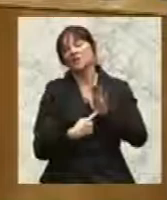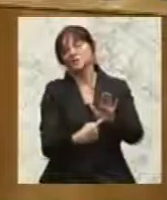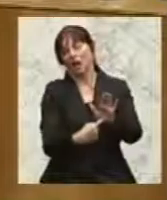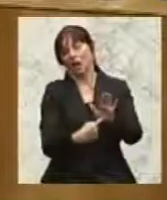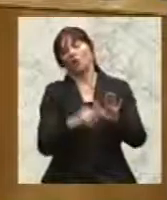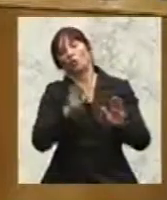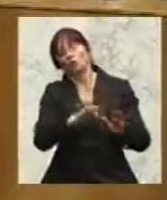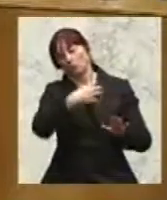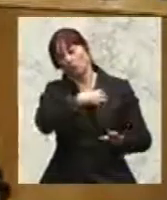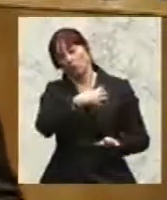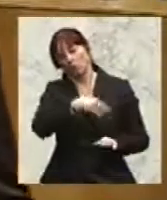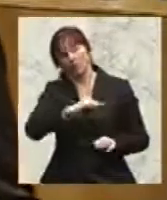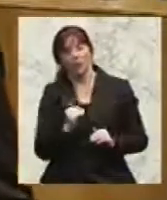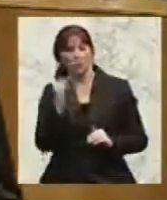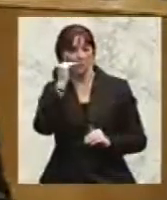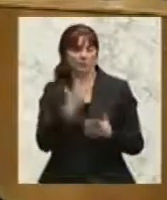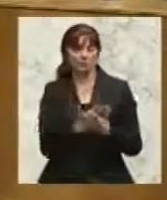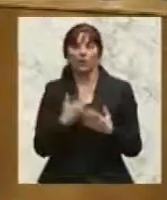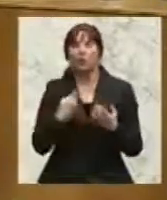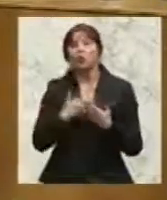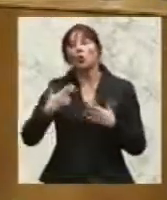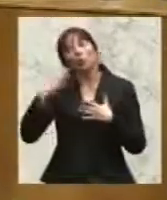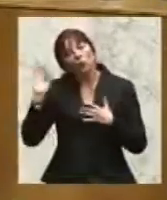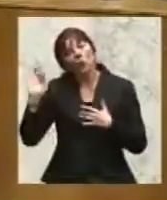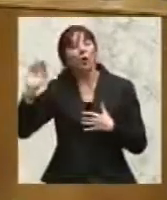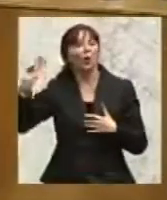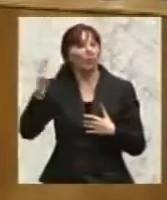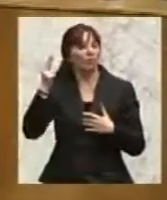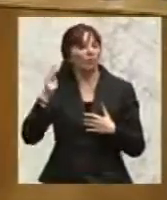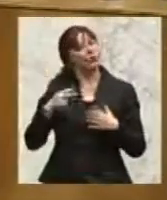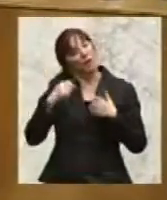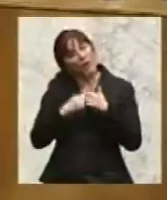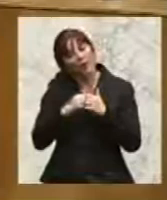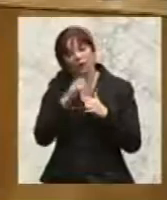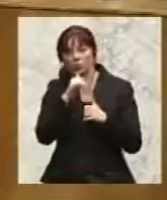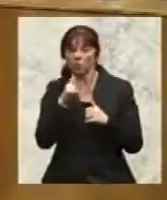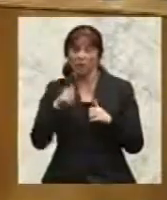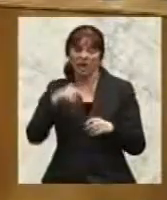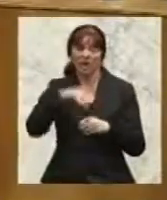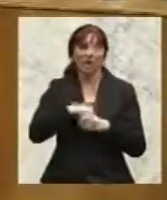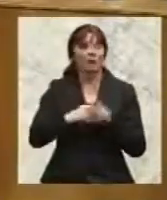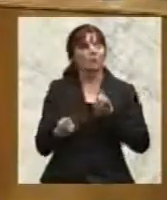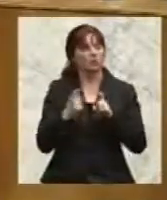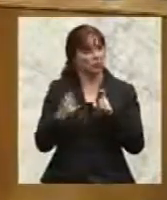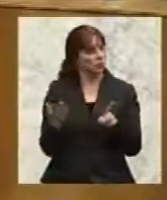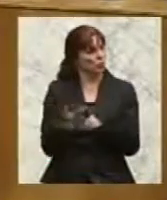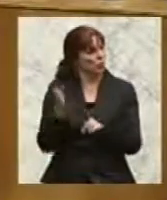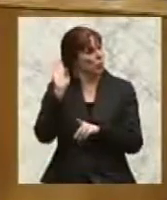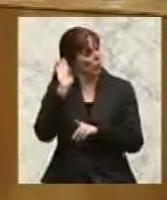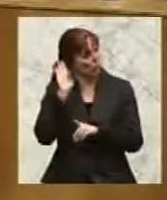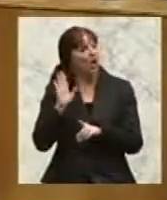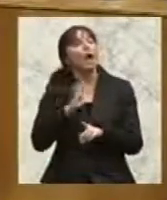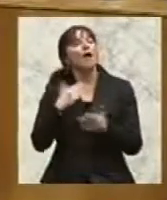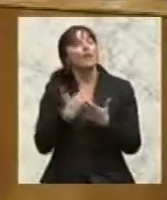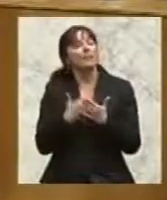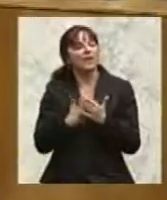des Rechnungshofes, die auch heute im Rahmen der Debatte zum Ausdruck gekommen ist, hat in den letzten Jahren auch zur Ausweitung der Kompetenzen des Rechnungshofes,